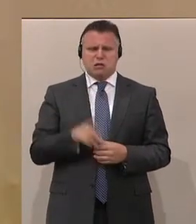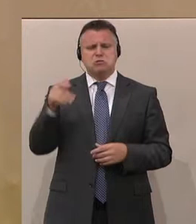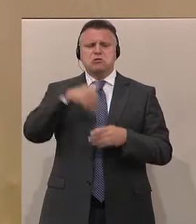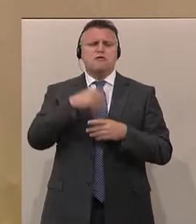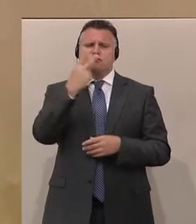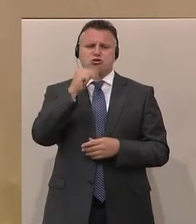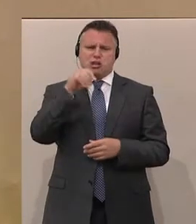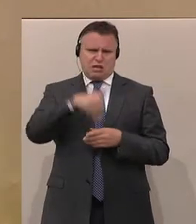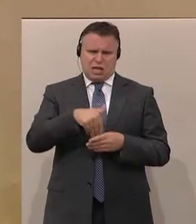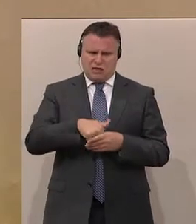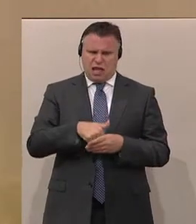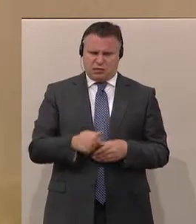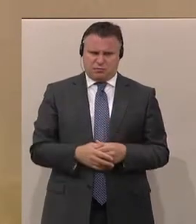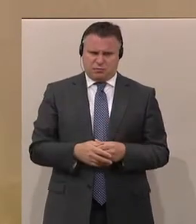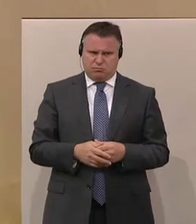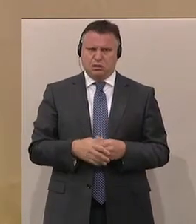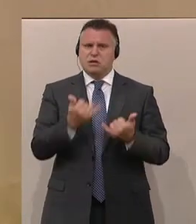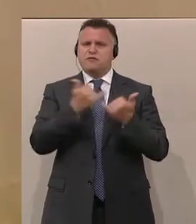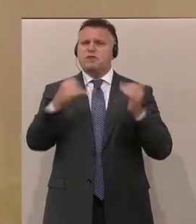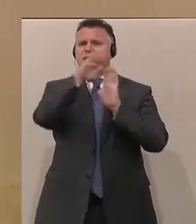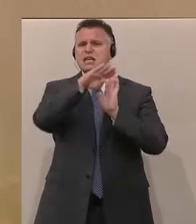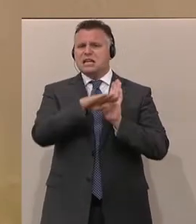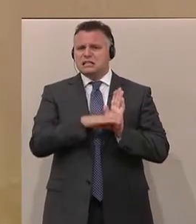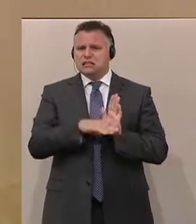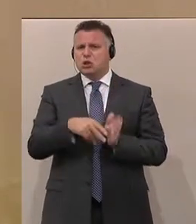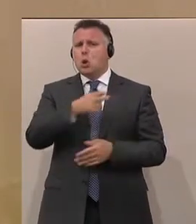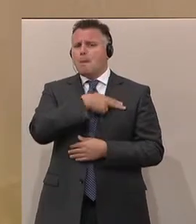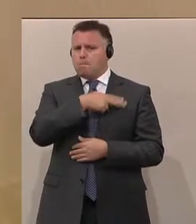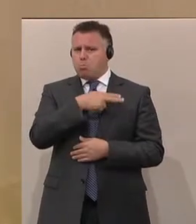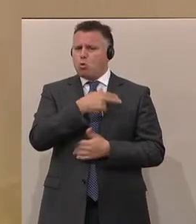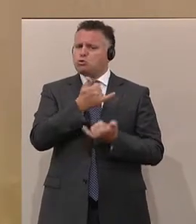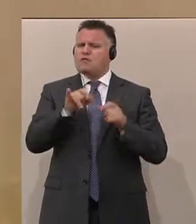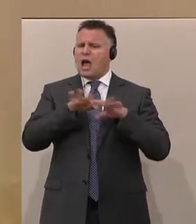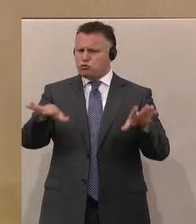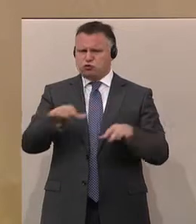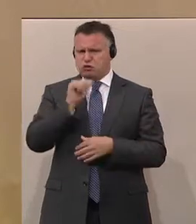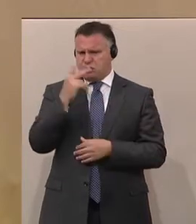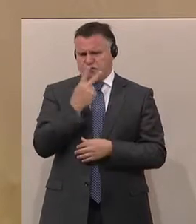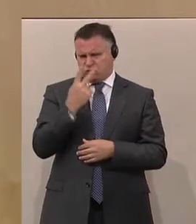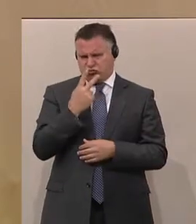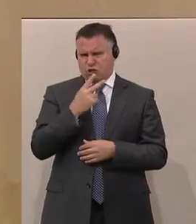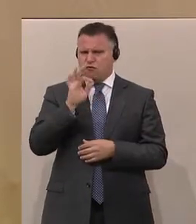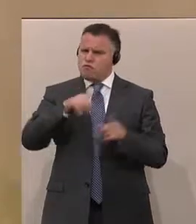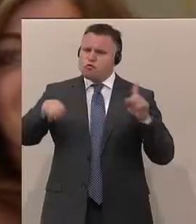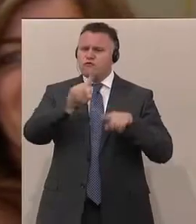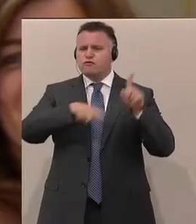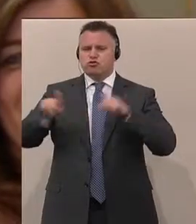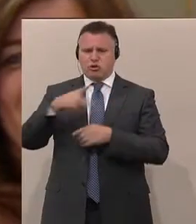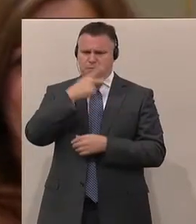darüber abgeben können, wie sich gewisse Gesetze oder so ein Bonus denn auch auswirken können auf unterschiedliche